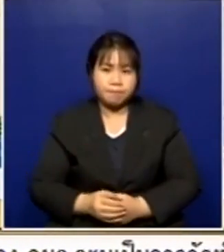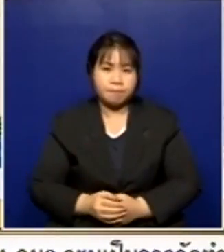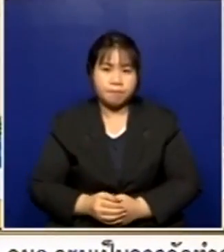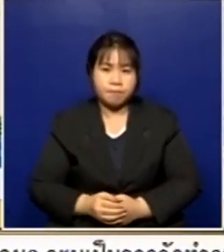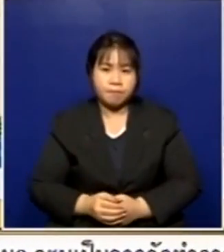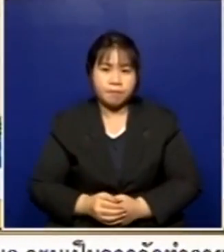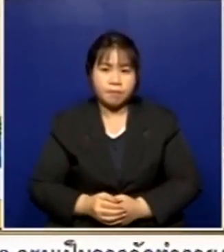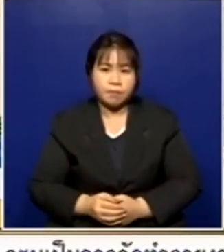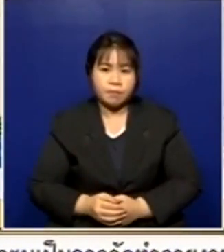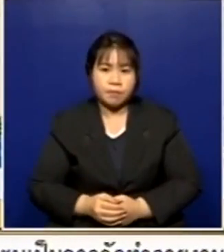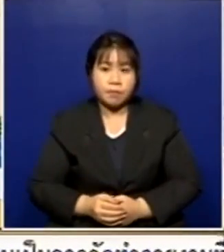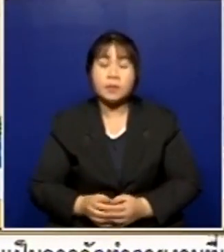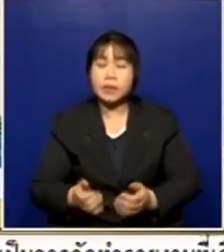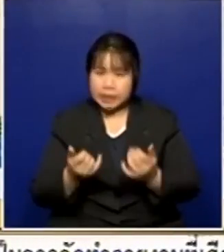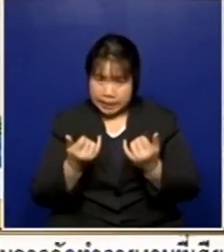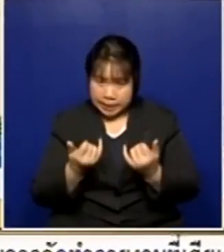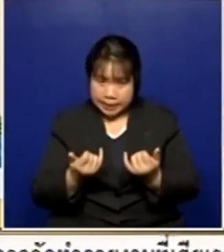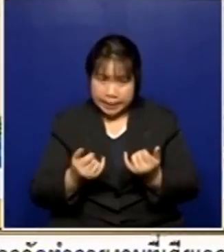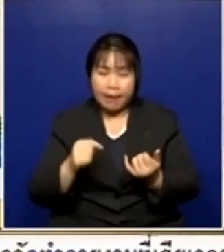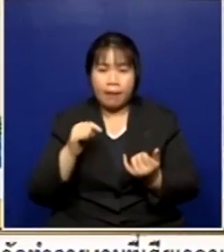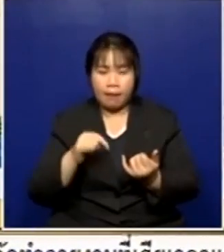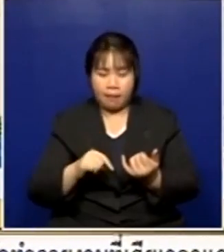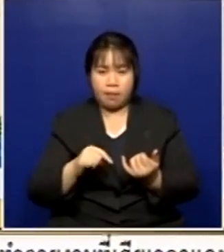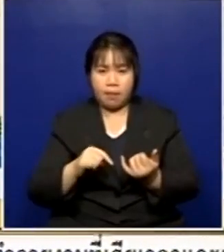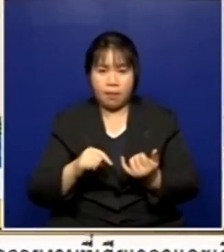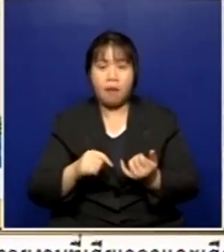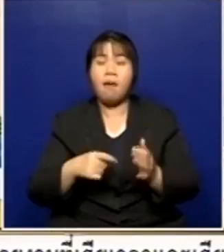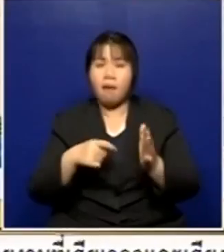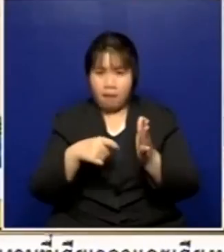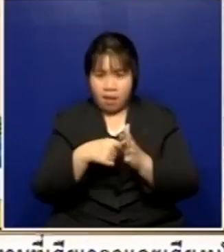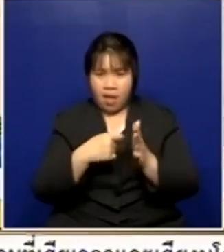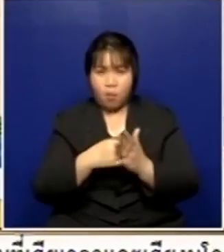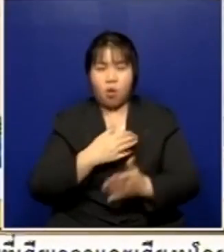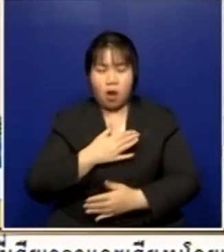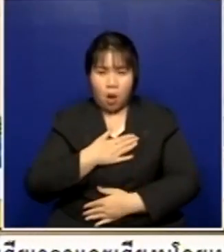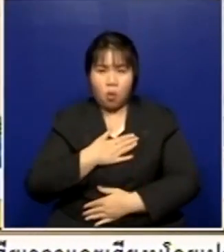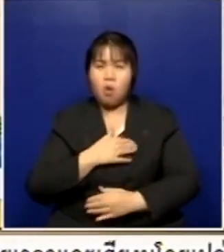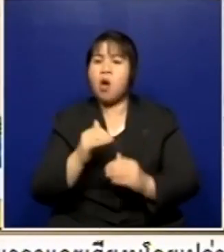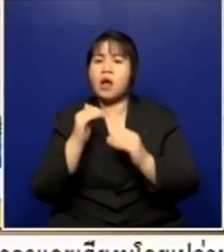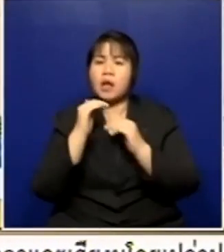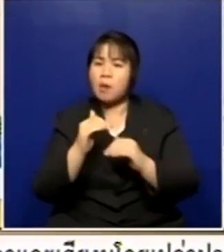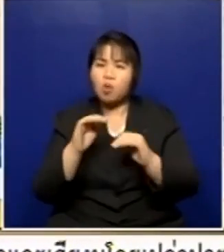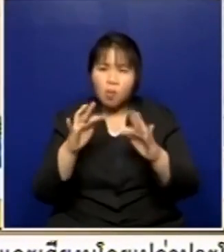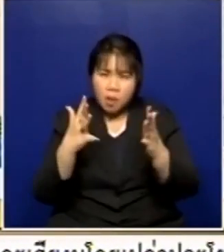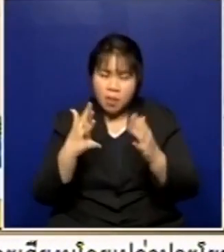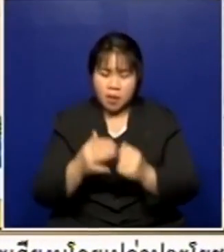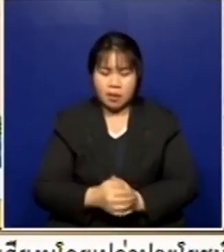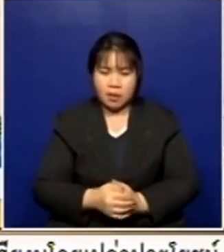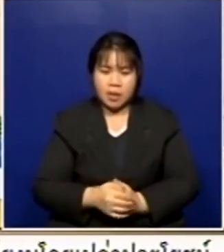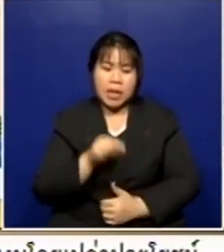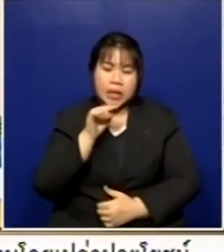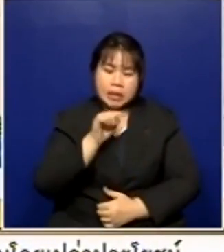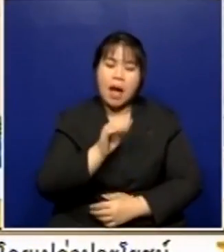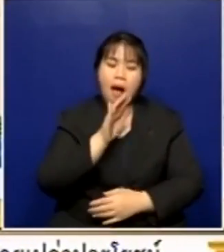อันนี้ก็คือไม่ให้ที่เราไม่กำหนดว่าห้ามแก